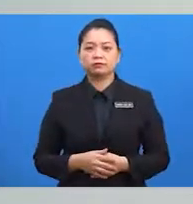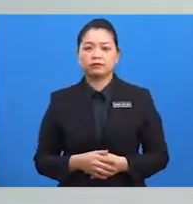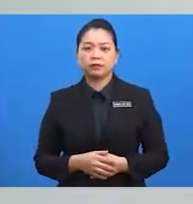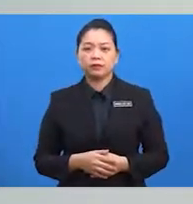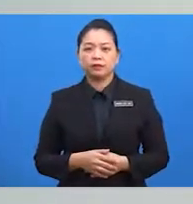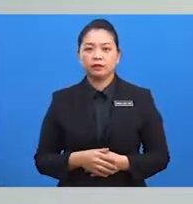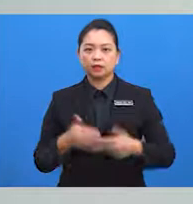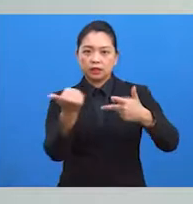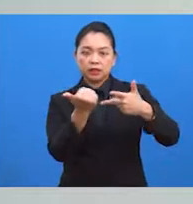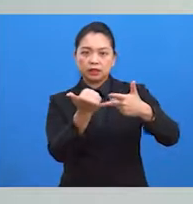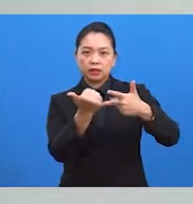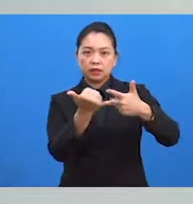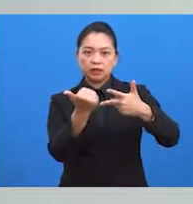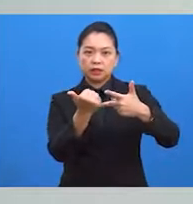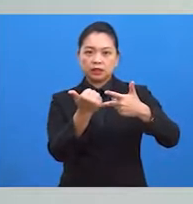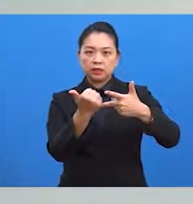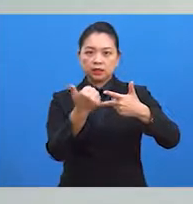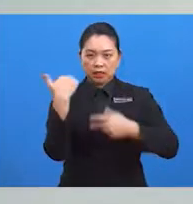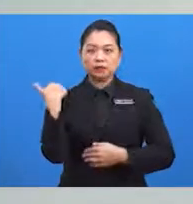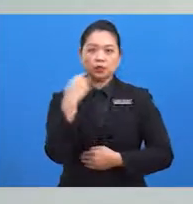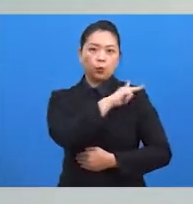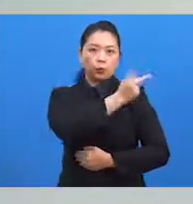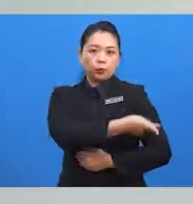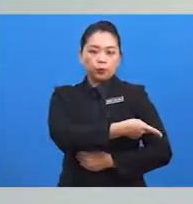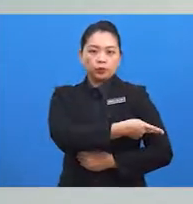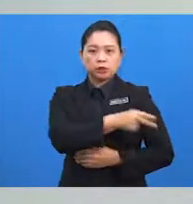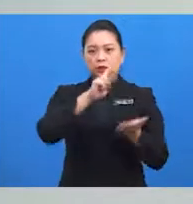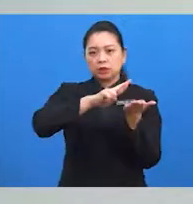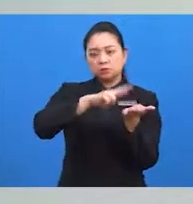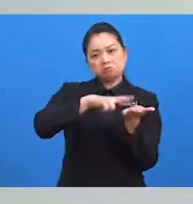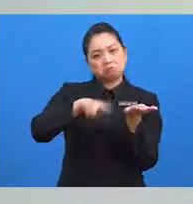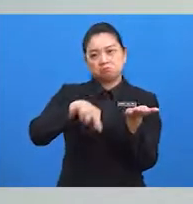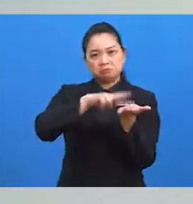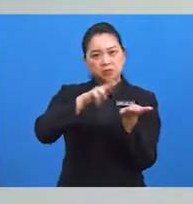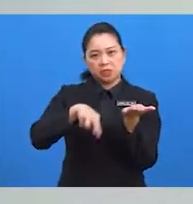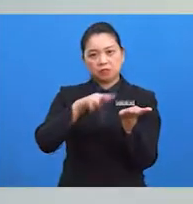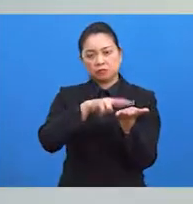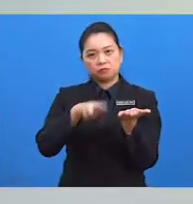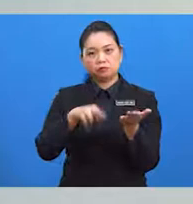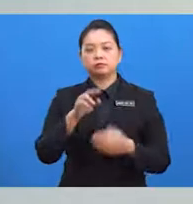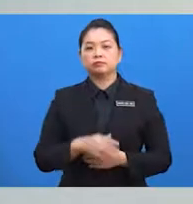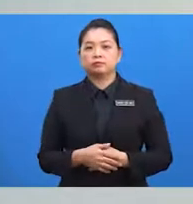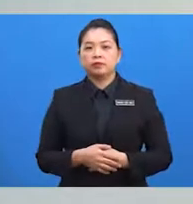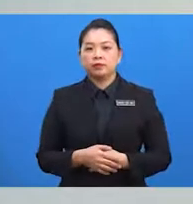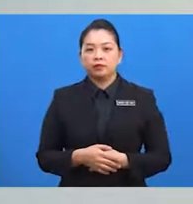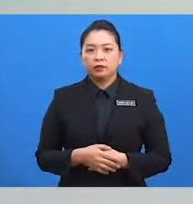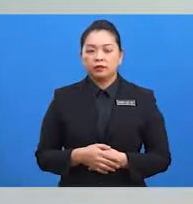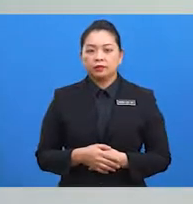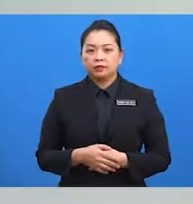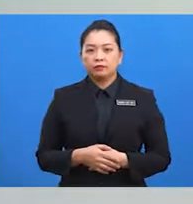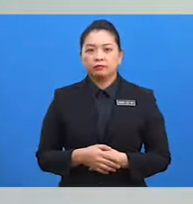sinar gamma mempunyai puase pengayunan yang rendah keempat